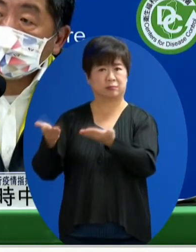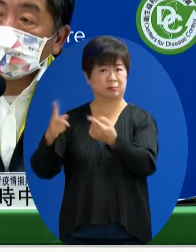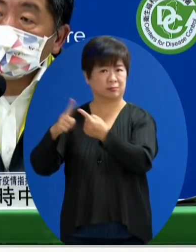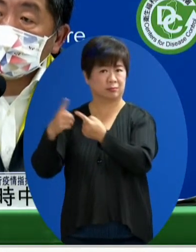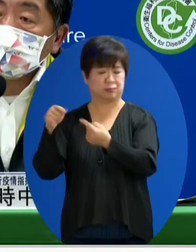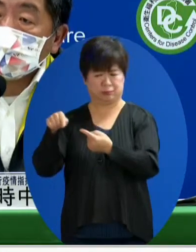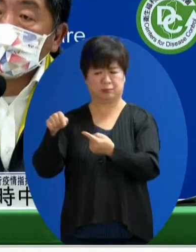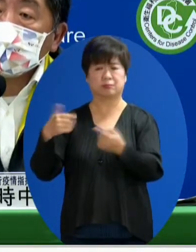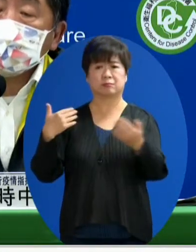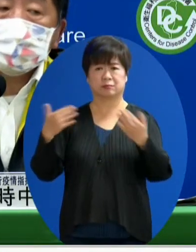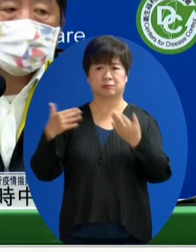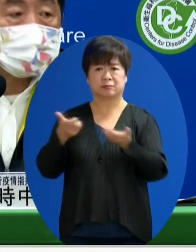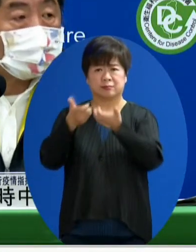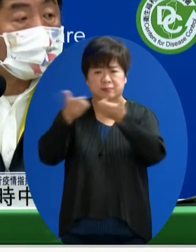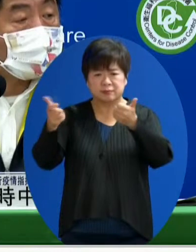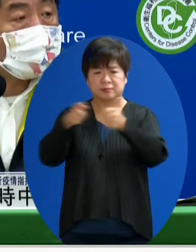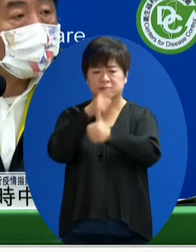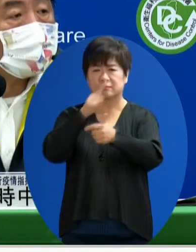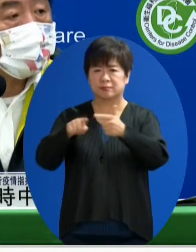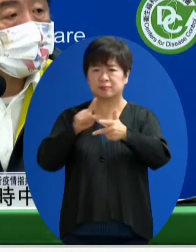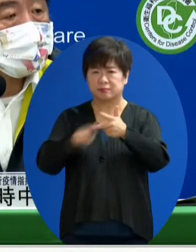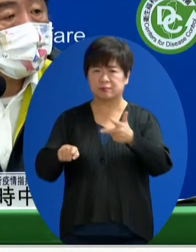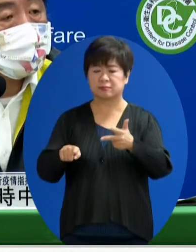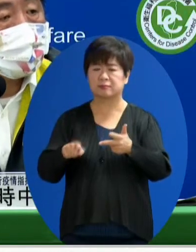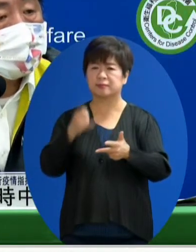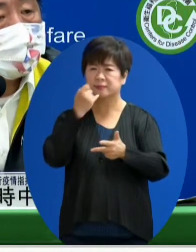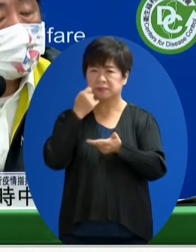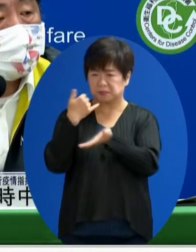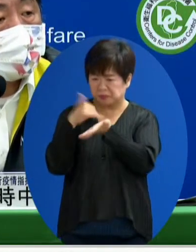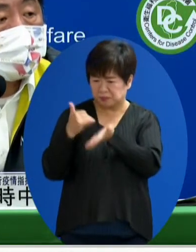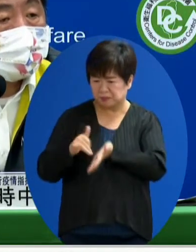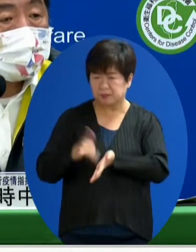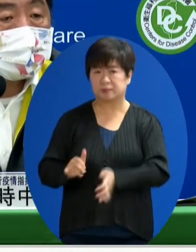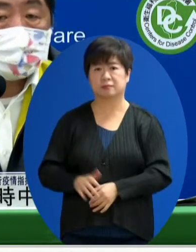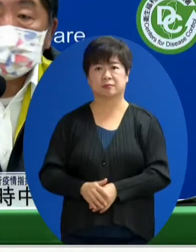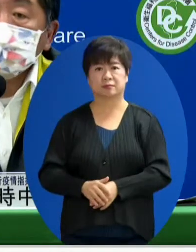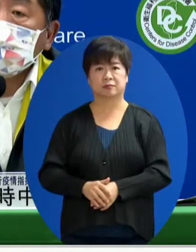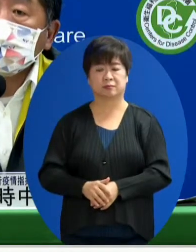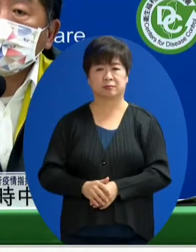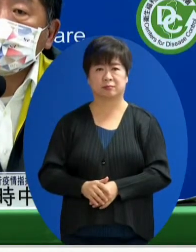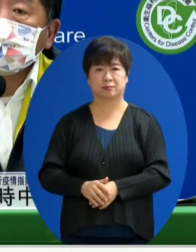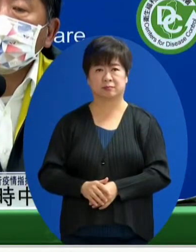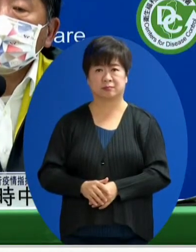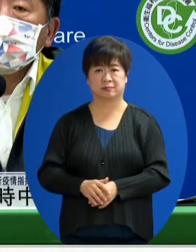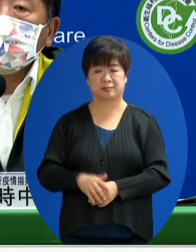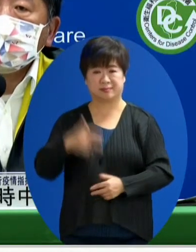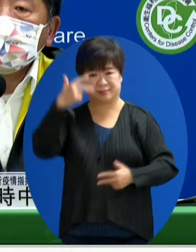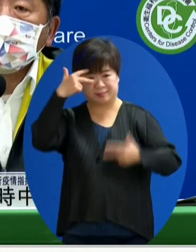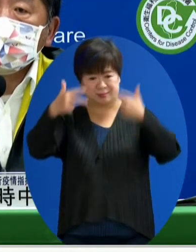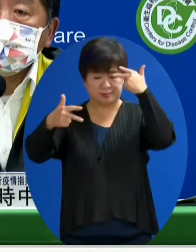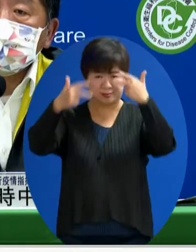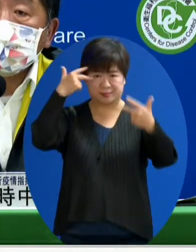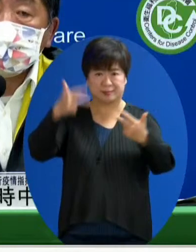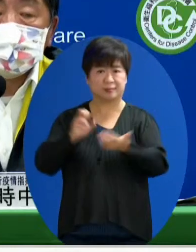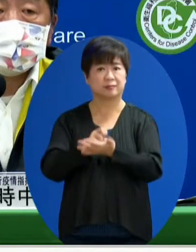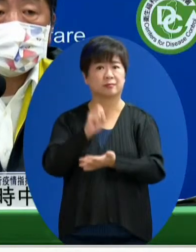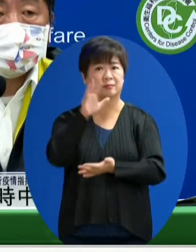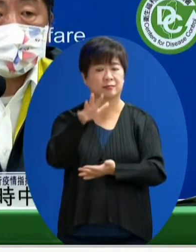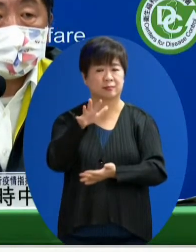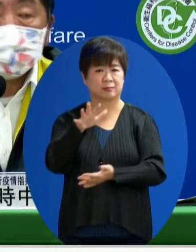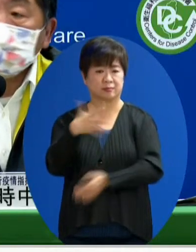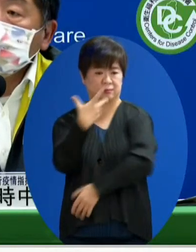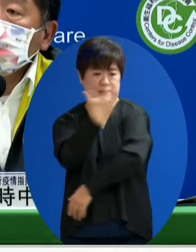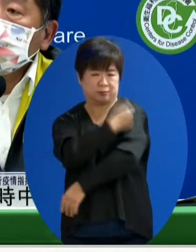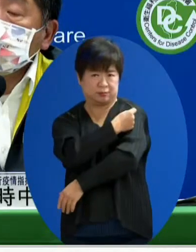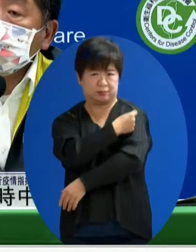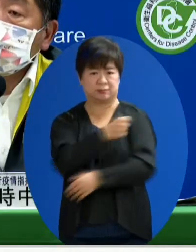那我们才能够清楚的分类来做计算。而每个礼拜跟大家报告的这个，主要就是从注